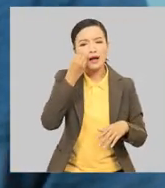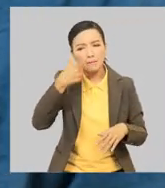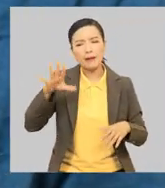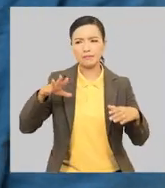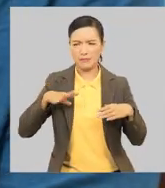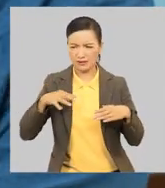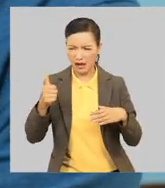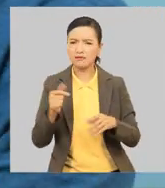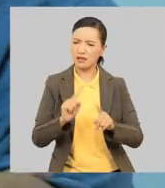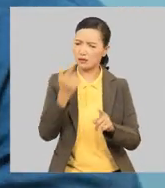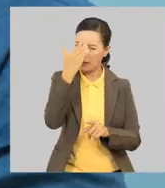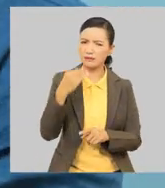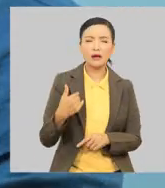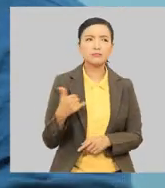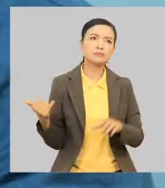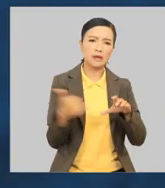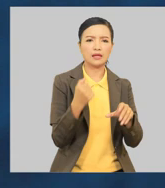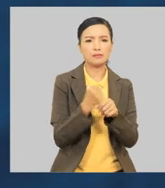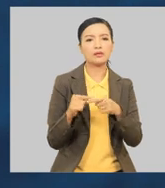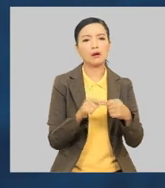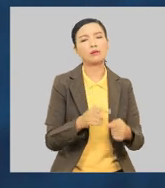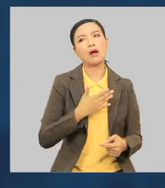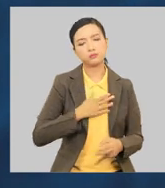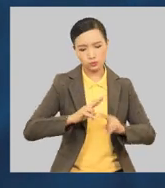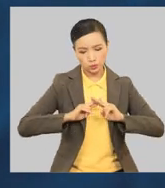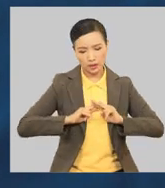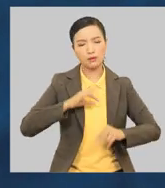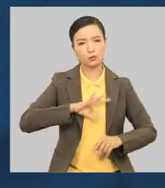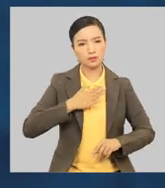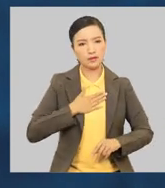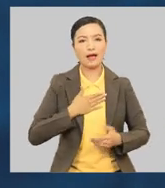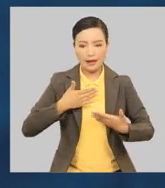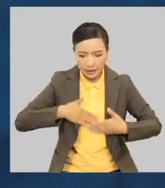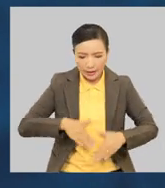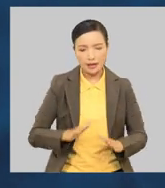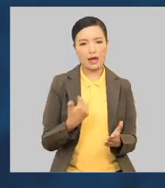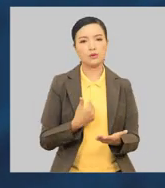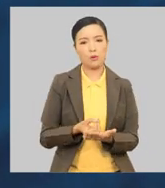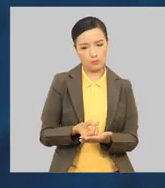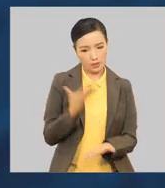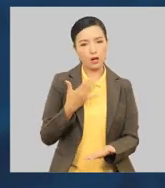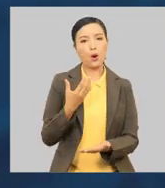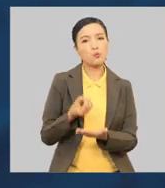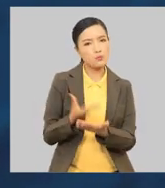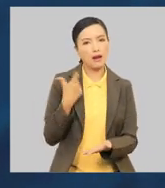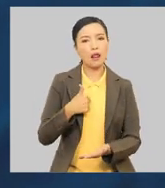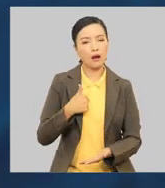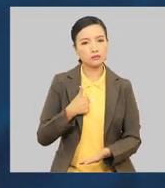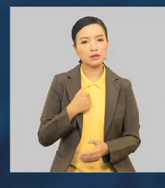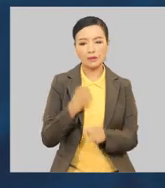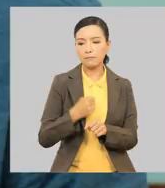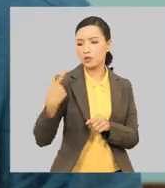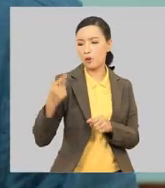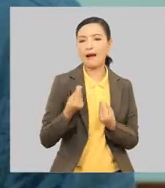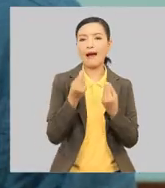อนนะทำไมเราเลือกถึงจะมาทำงานจิตอาสา ตัวเราเองรู้สึกว่าเกิดมาแล้วเรามีคุณค่านะที่ได้ทำสิ่งอื่นเพื่อคน